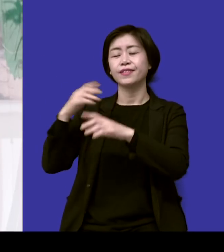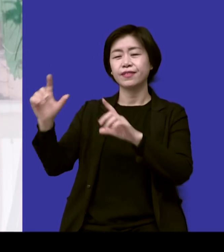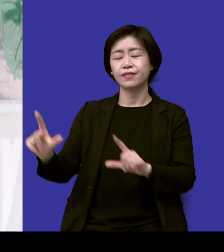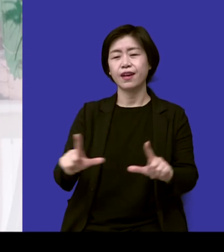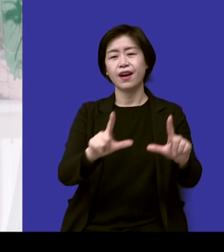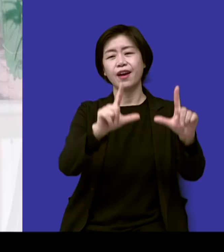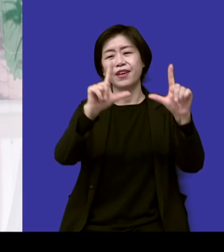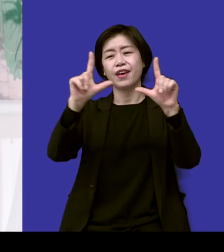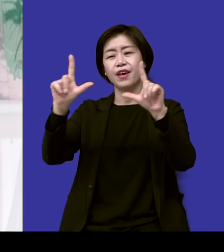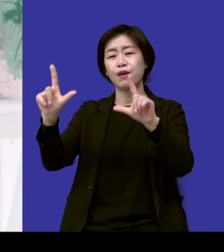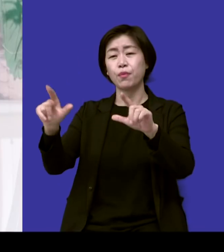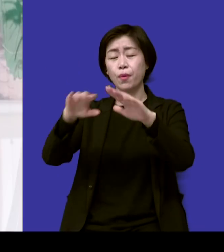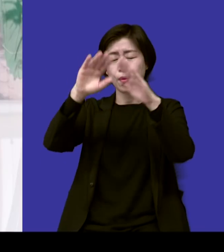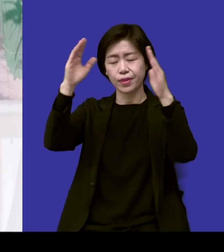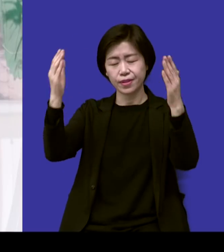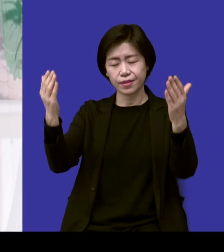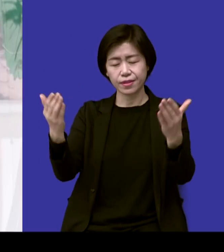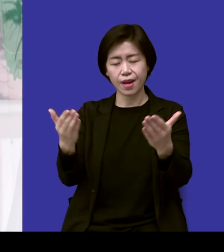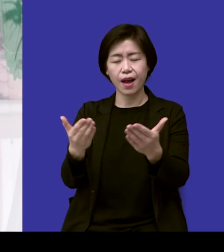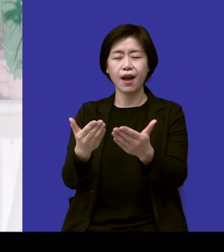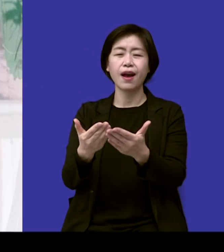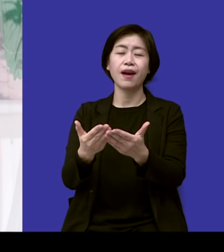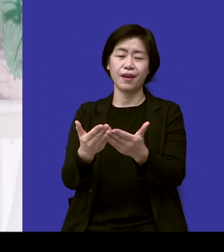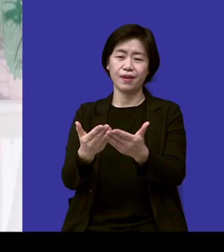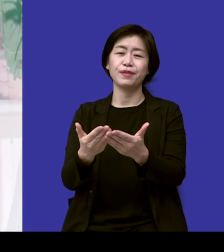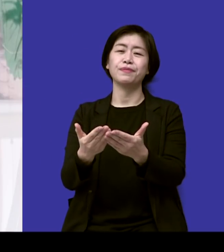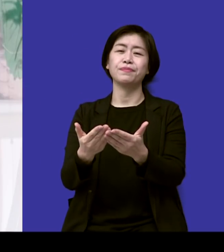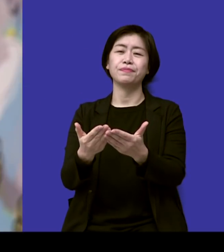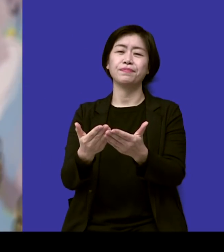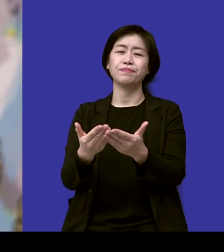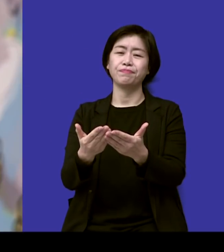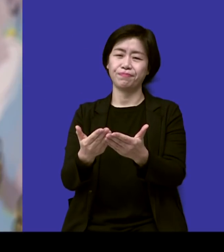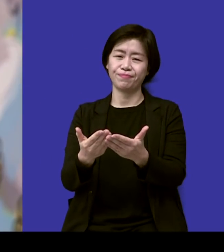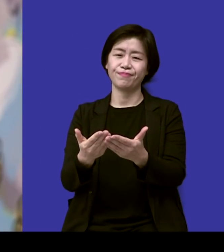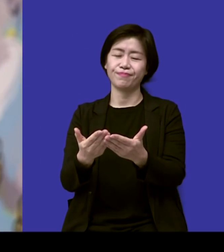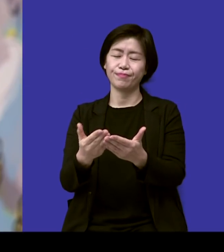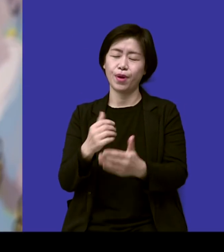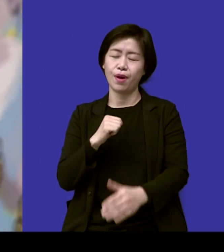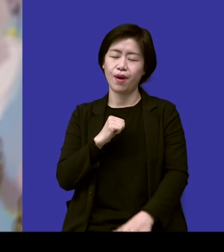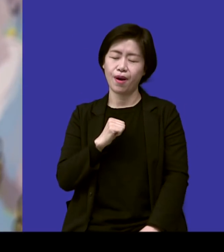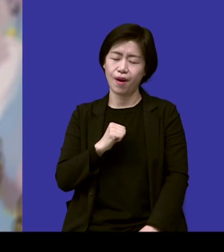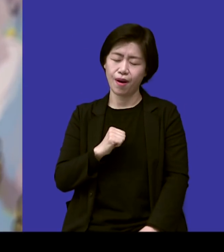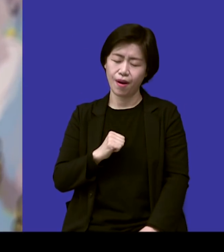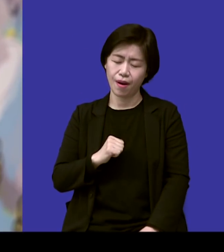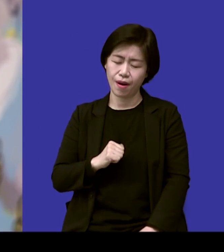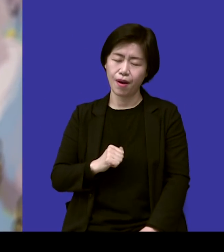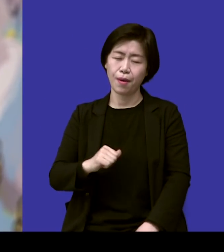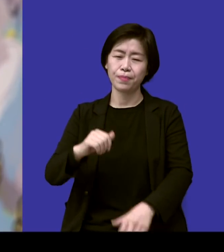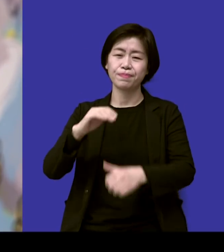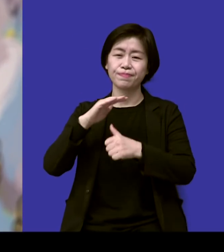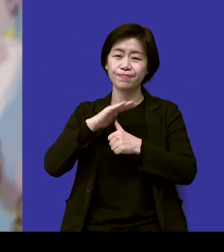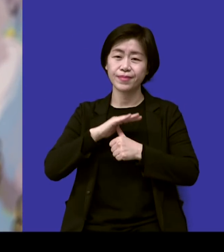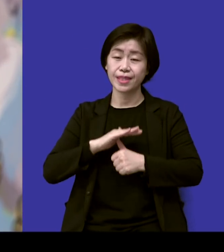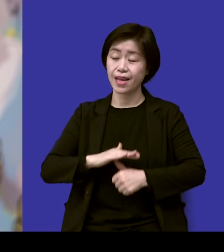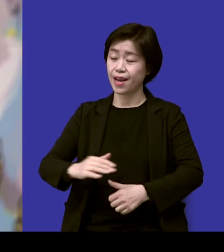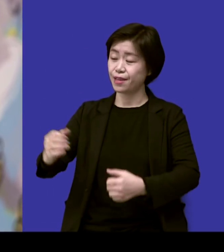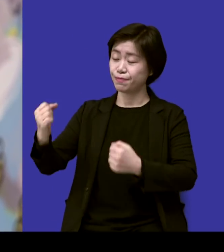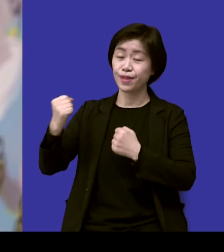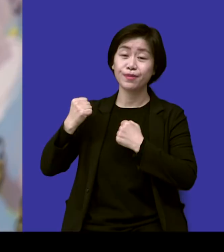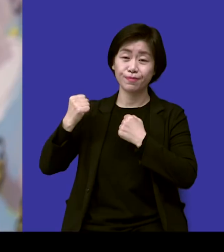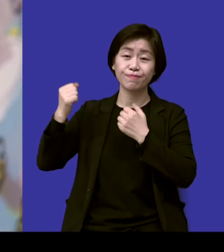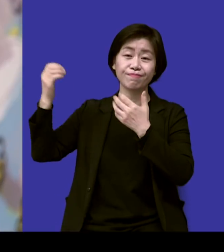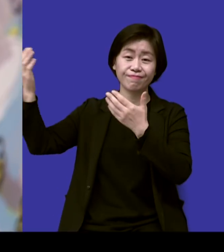묶인 나의 모든 삶 버티고 견디게